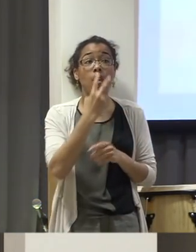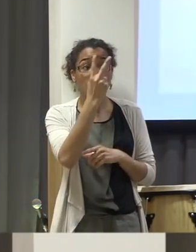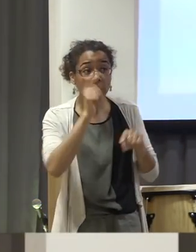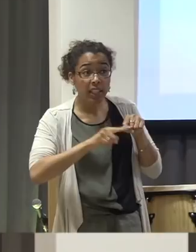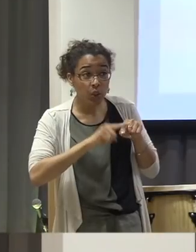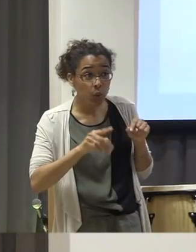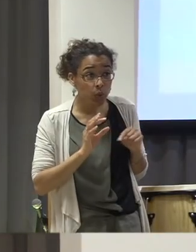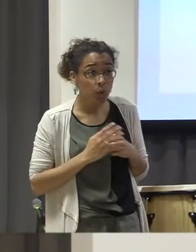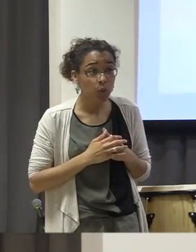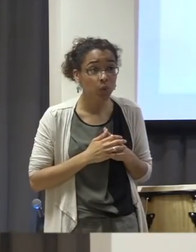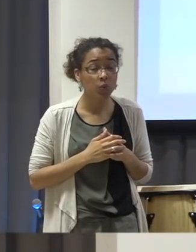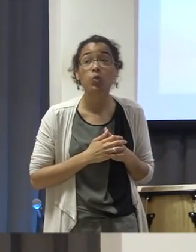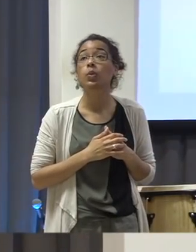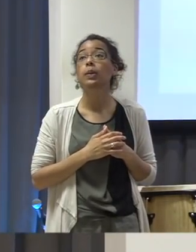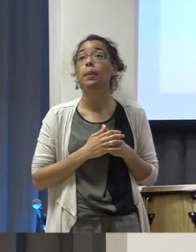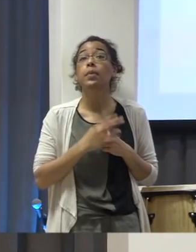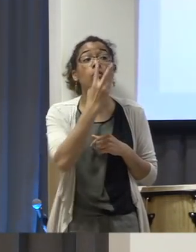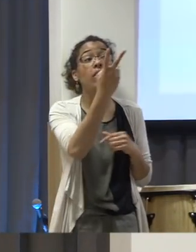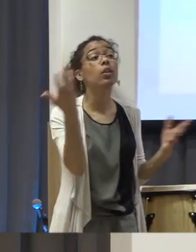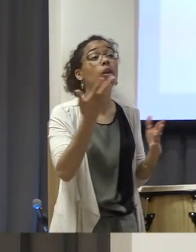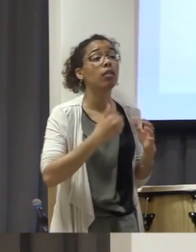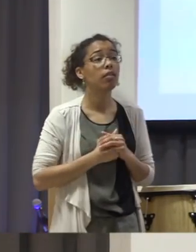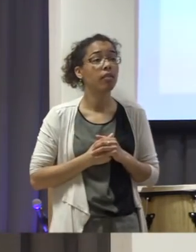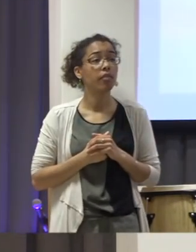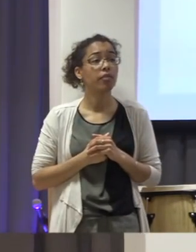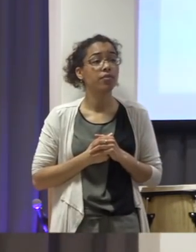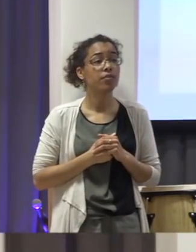chose? Alors, qu'est-ce que vous voyez?